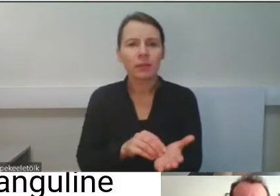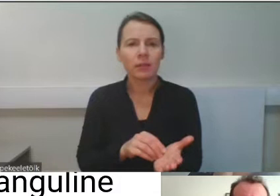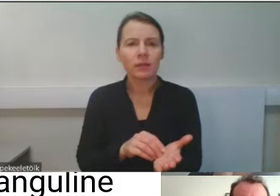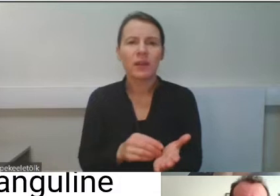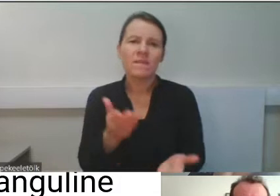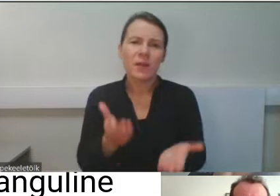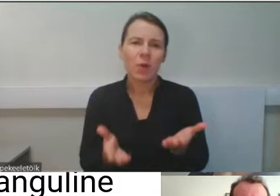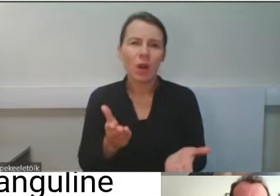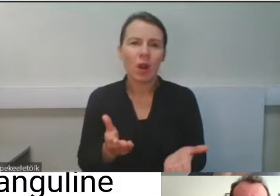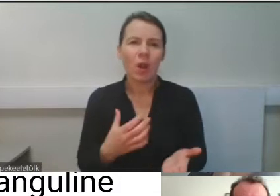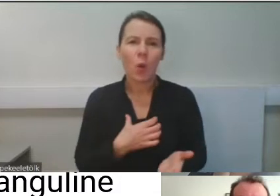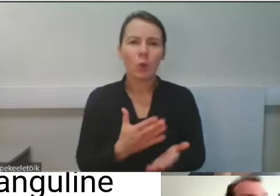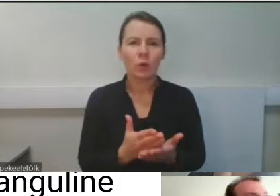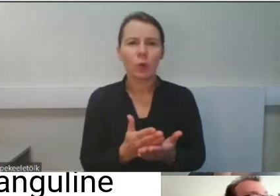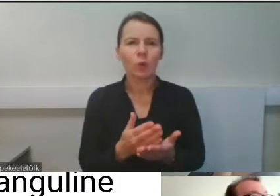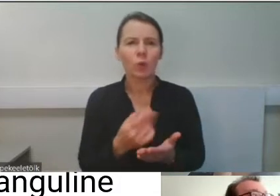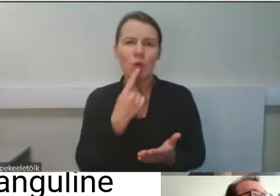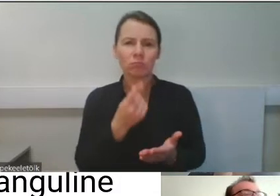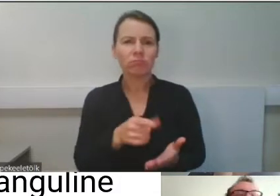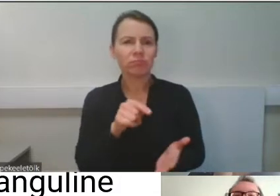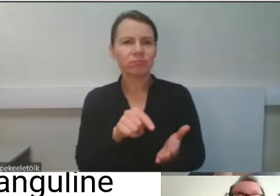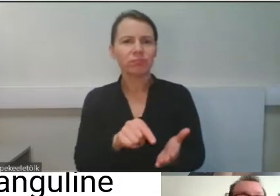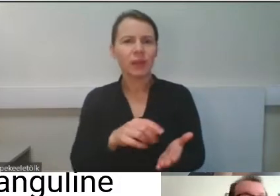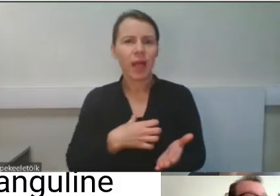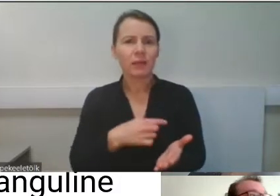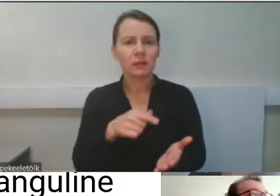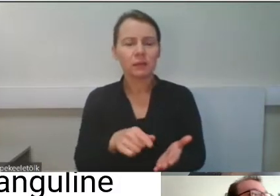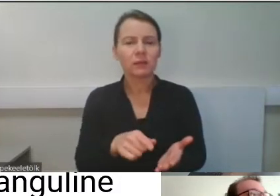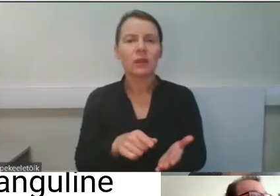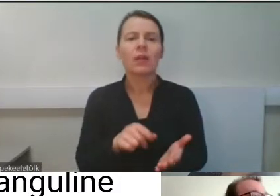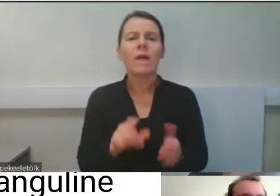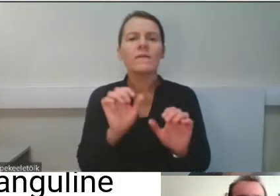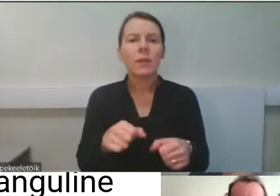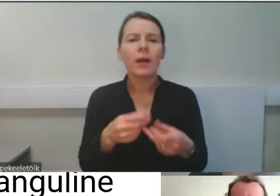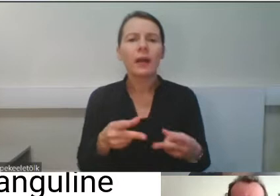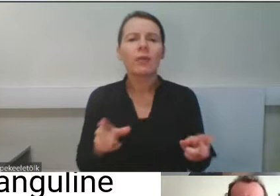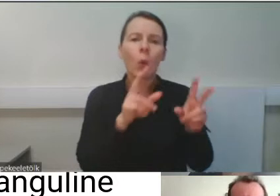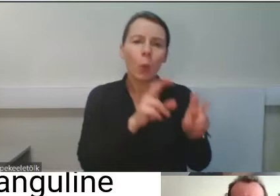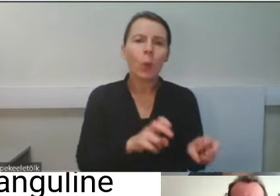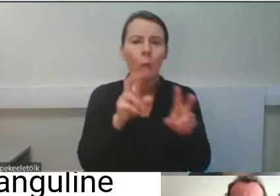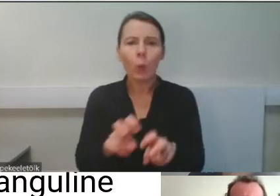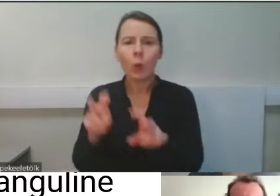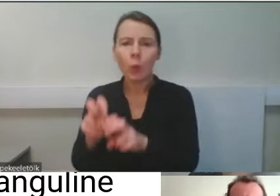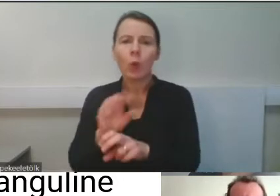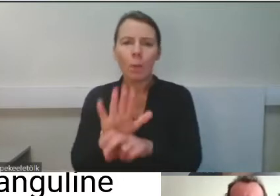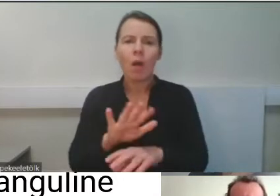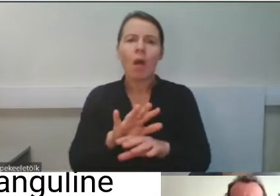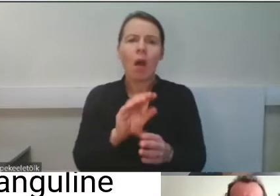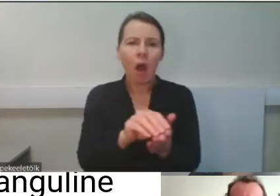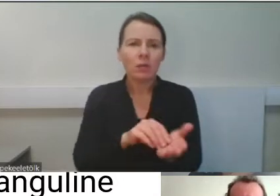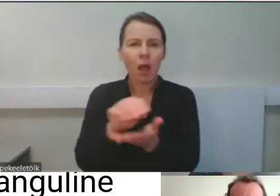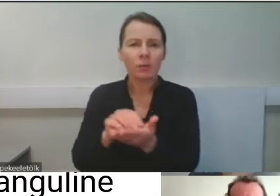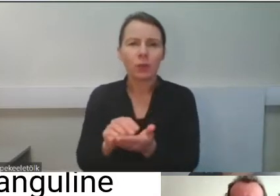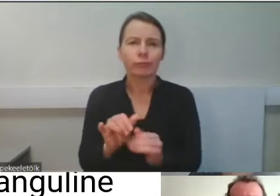et pikaajaline haigus, tervisepiirangute olemasolu, siis Eesti enda andmetes on meil siis võimalik